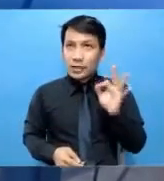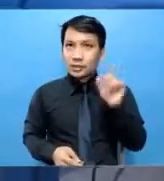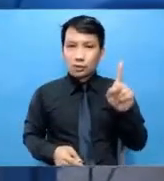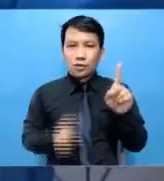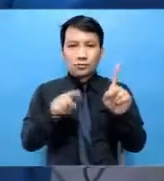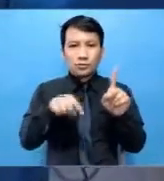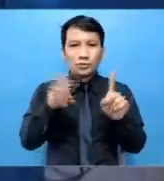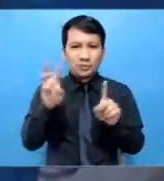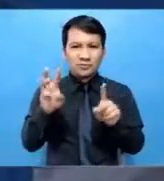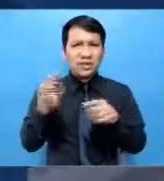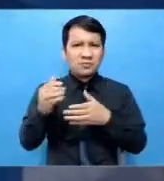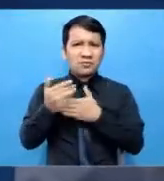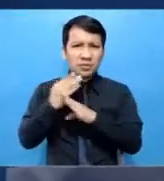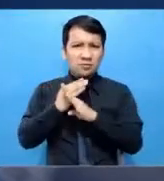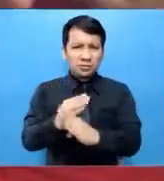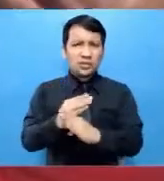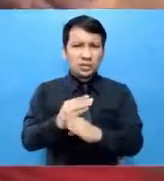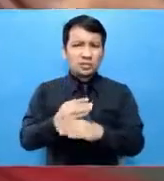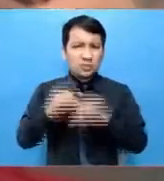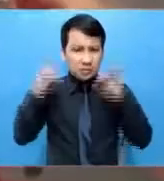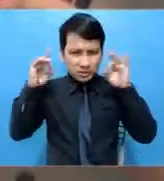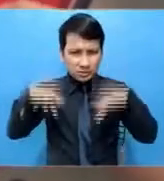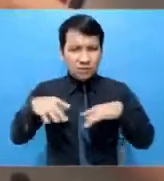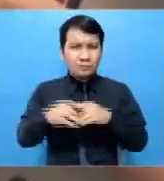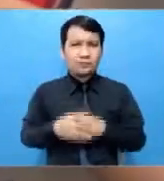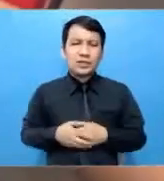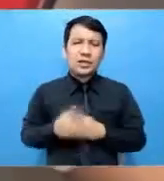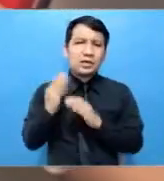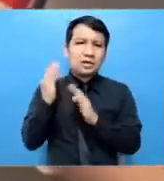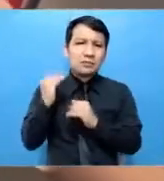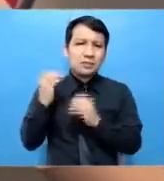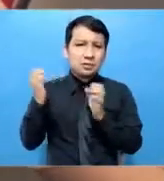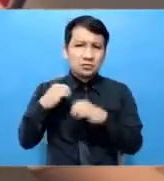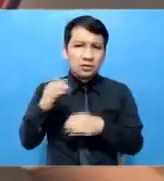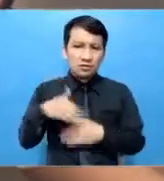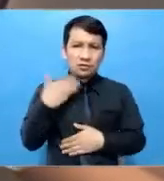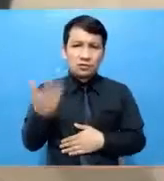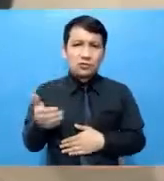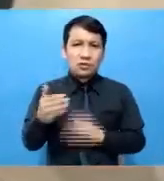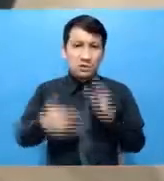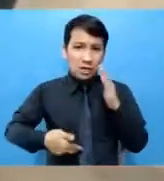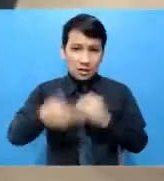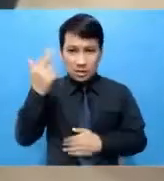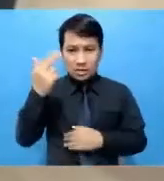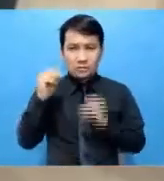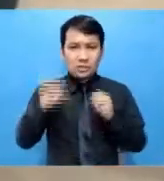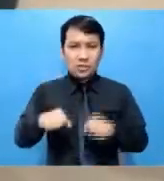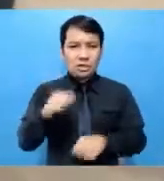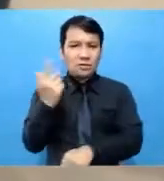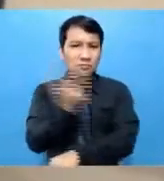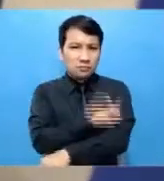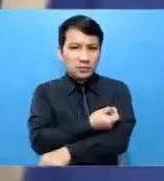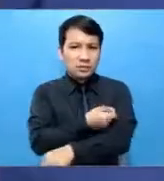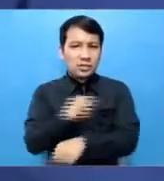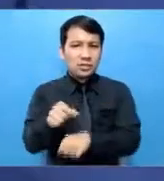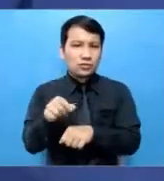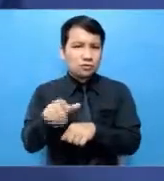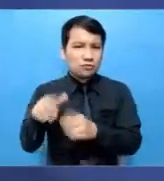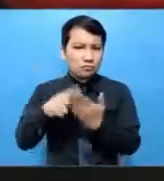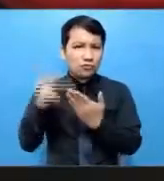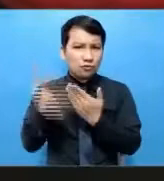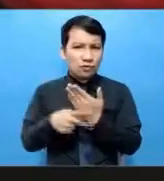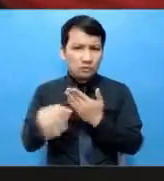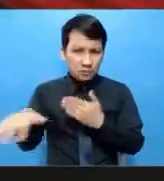at severe COVID-19 infection. Umaasa ang mga otoridad na mapataas pa nito ang vaccination coverage sa bansa. Yun nga